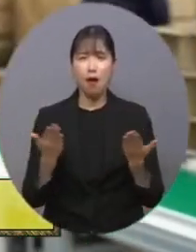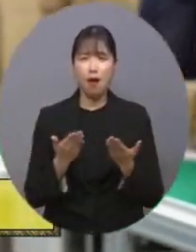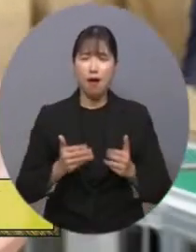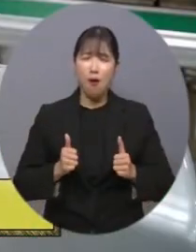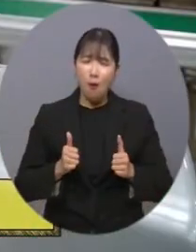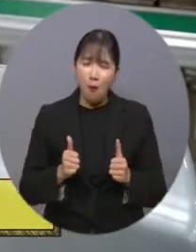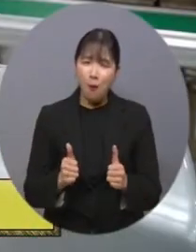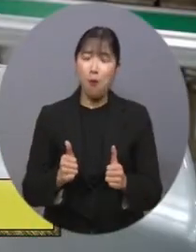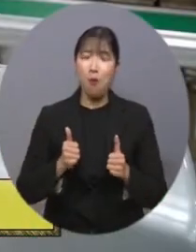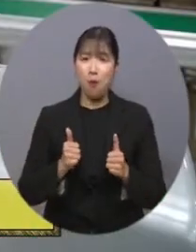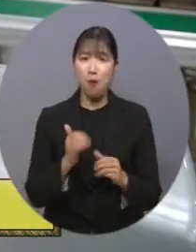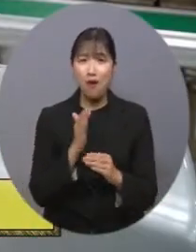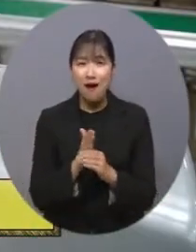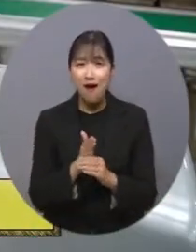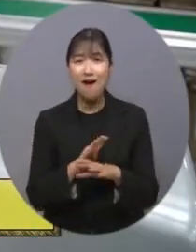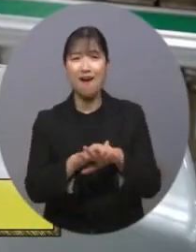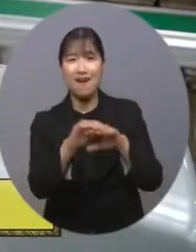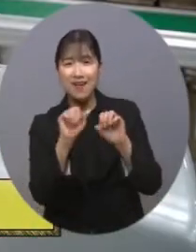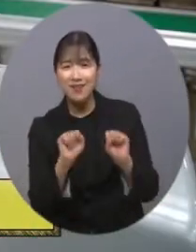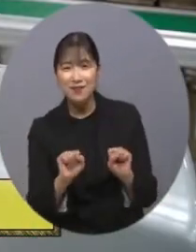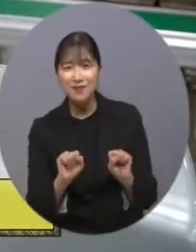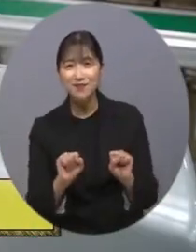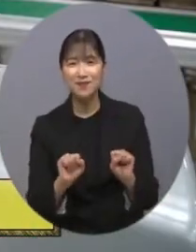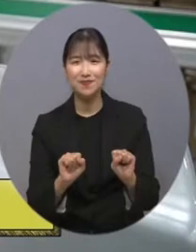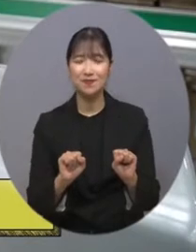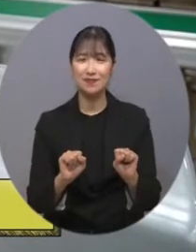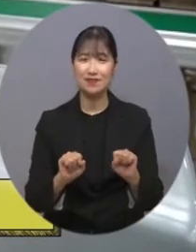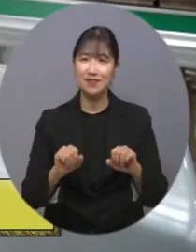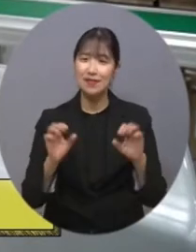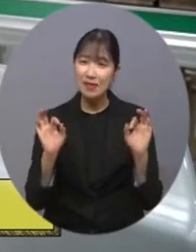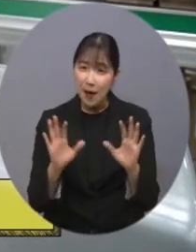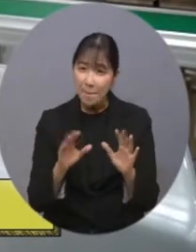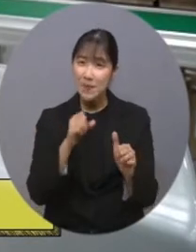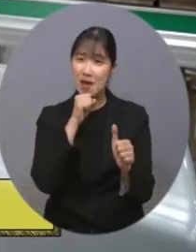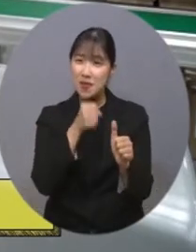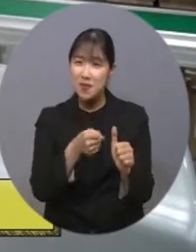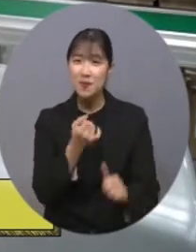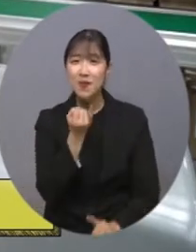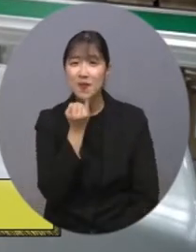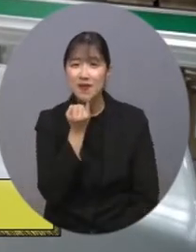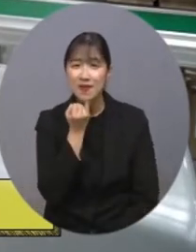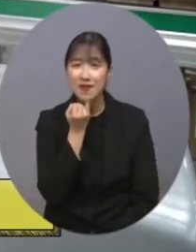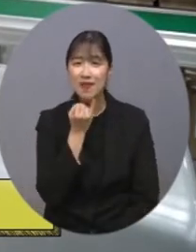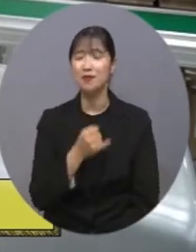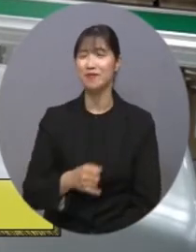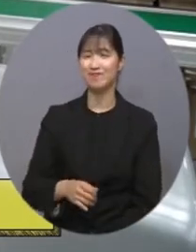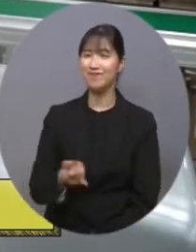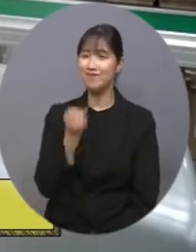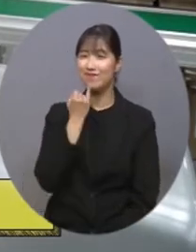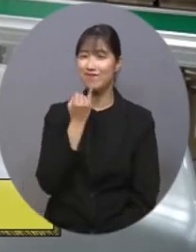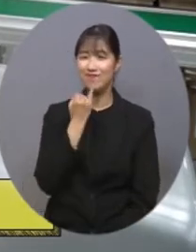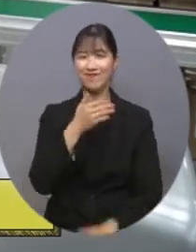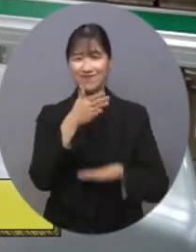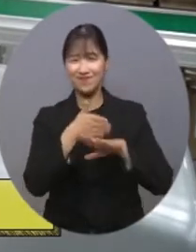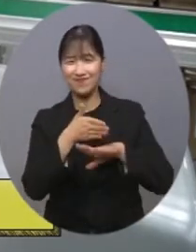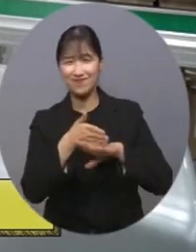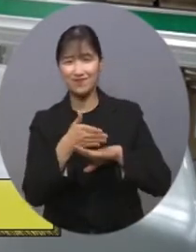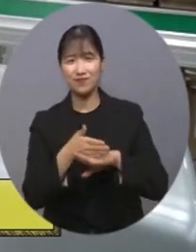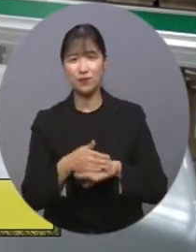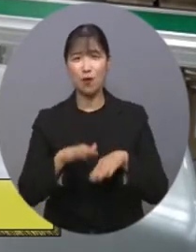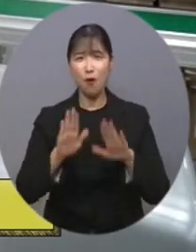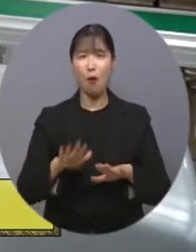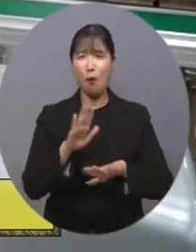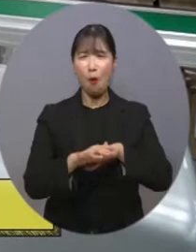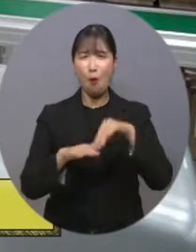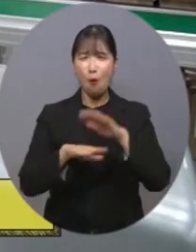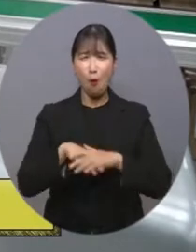열심히 일을 하고 계시는데 안녕하세요. 네, 네, 네. 지금 잠시 인터뷰 괜찮으실까요? 아, 예, 예. 어, 감사합니다. 지금 손을